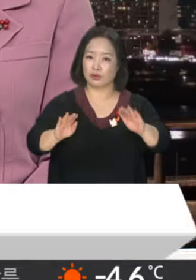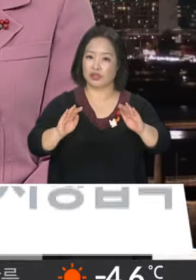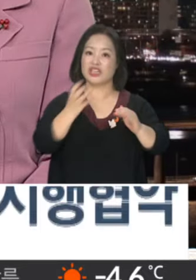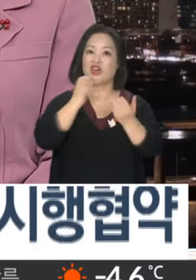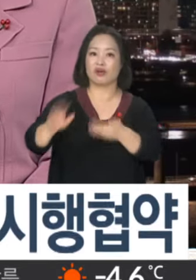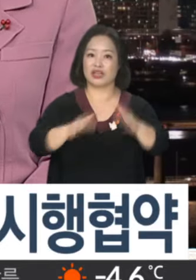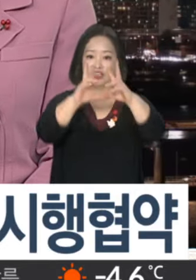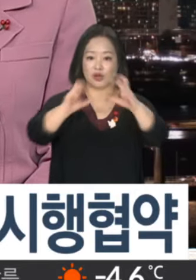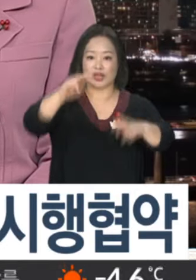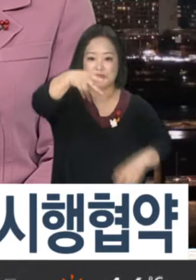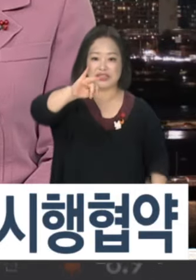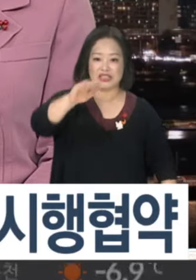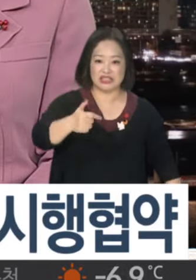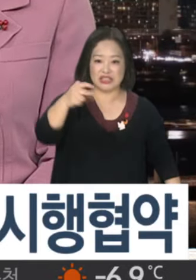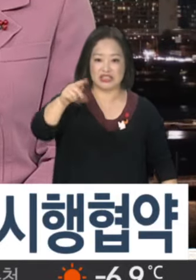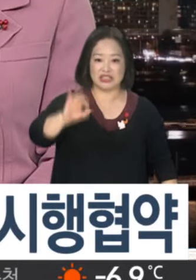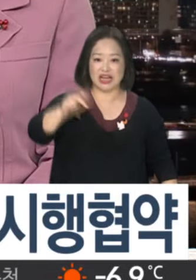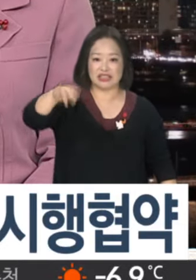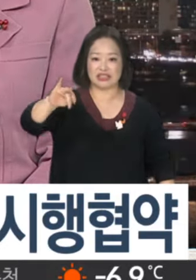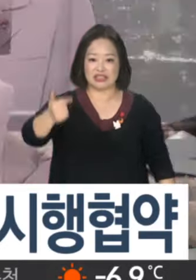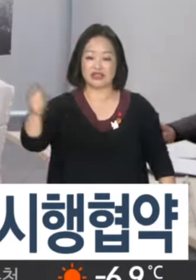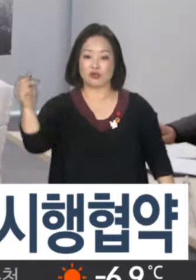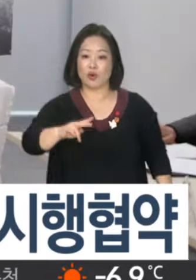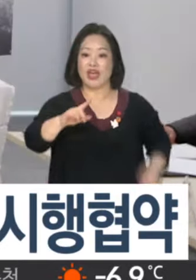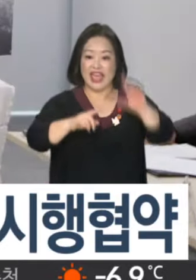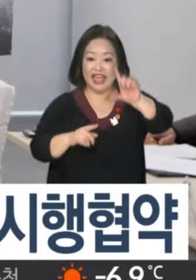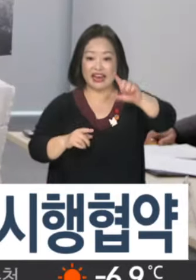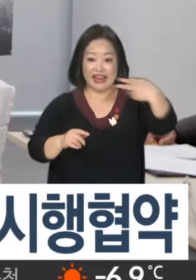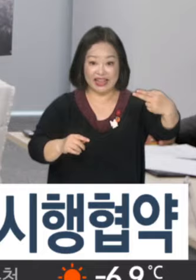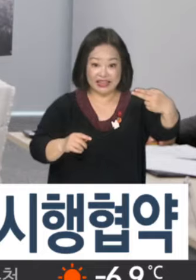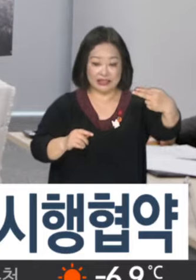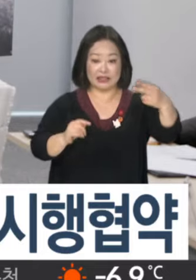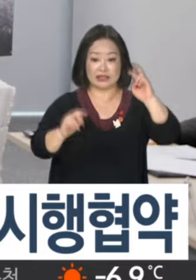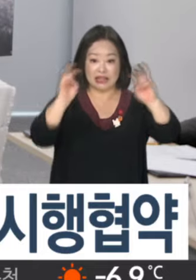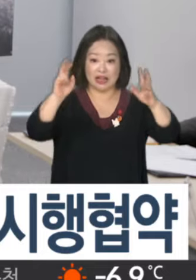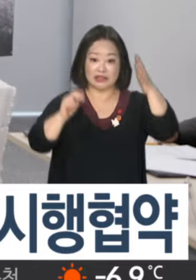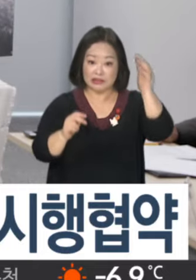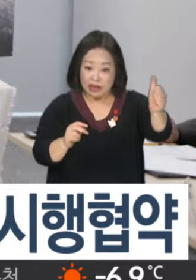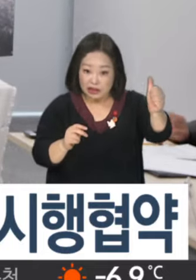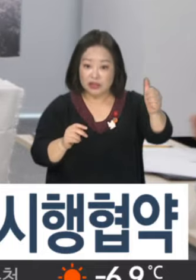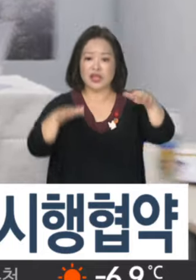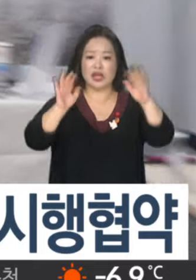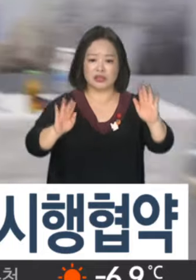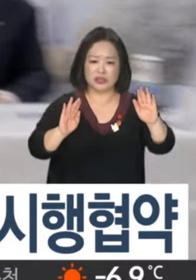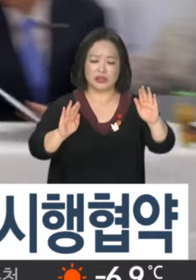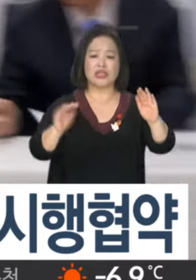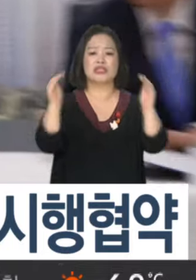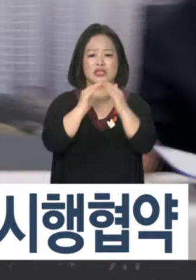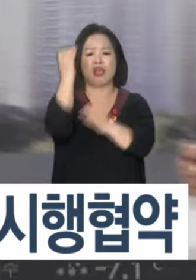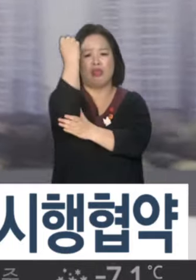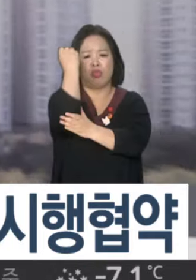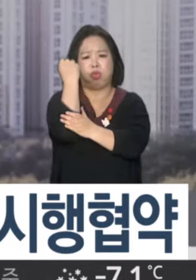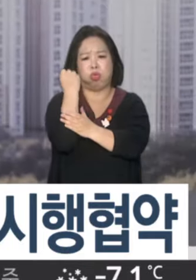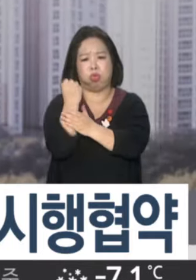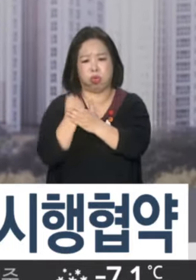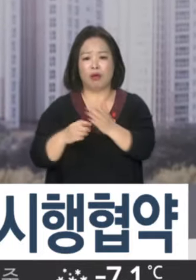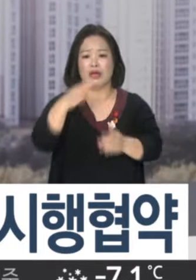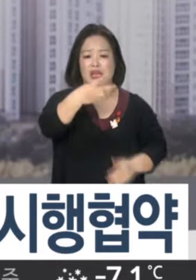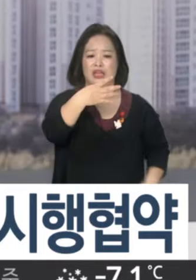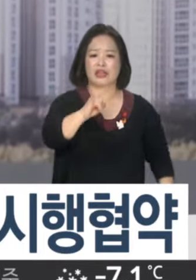신상진 경기 성남시장과 이한준 LH 사장은 오늘 성남시청에서 노후 주거 지역인 수정구 태평